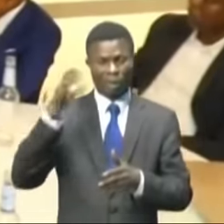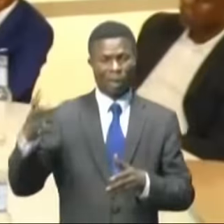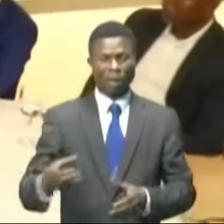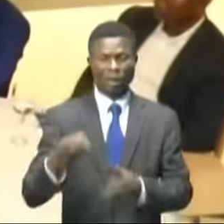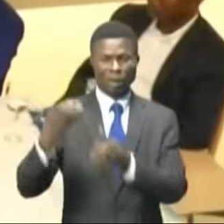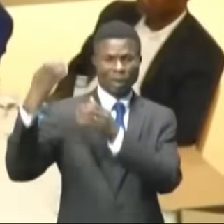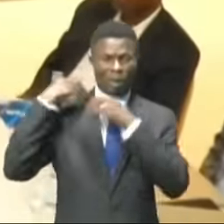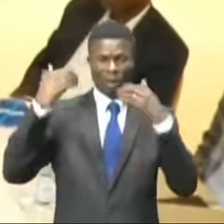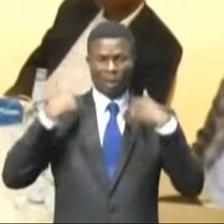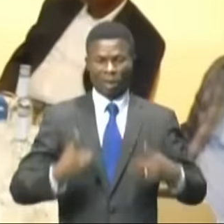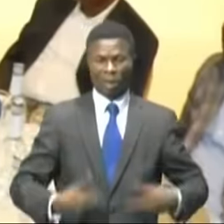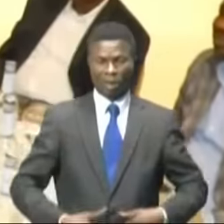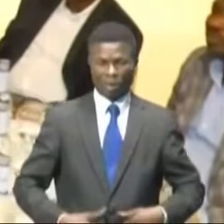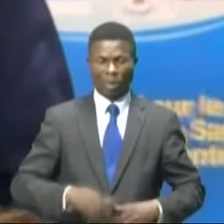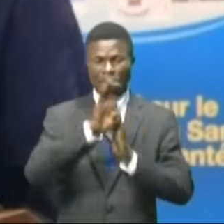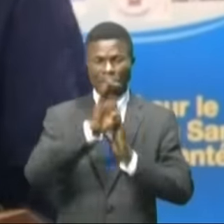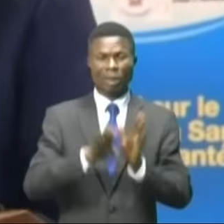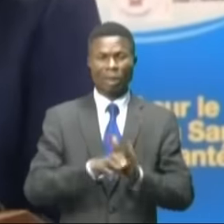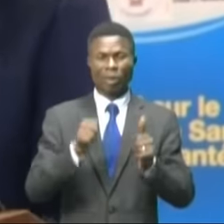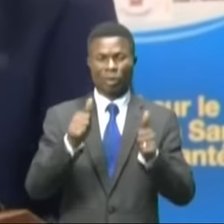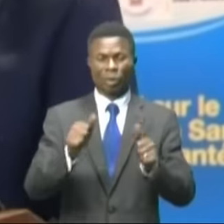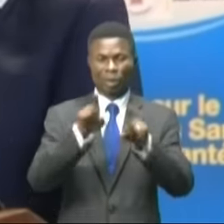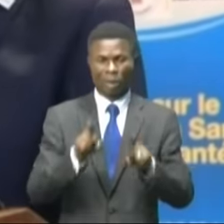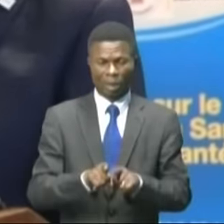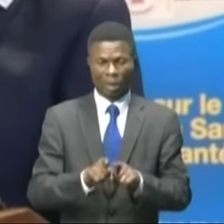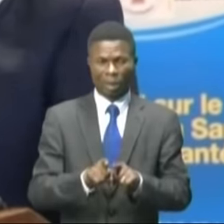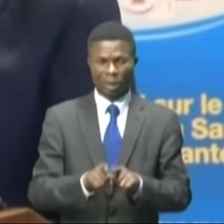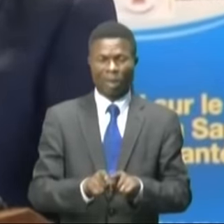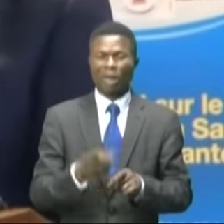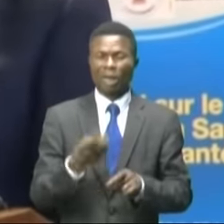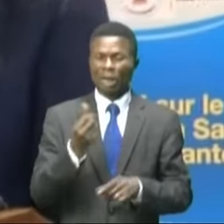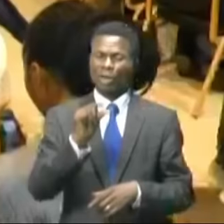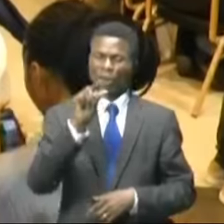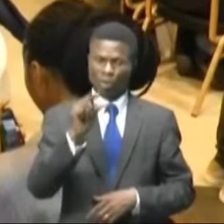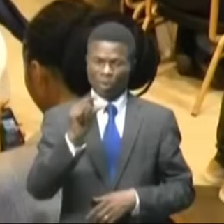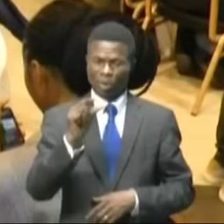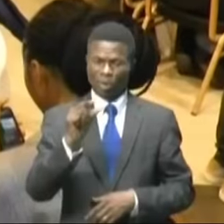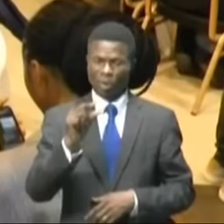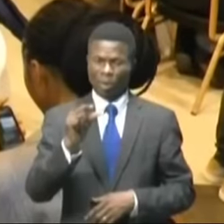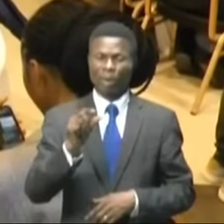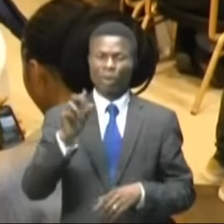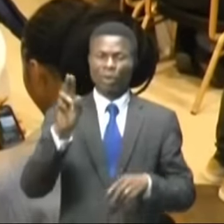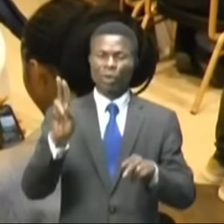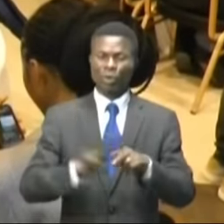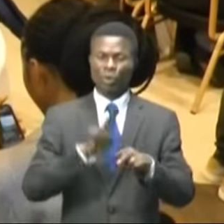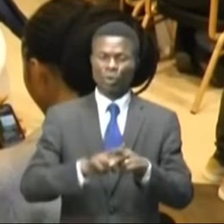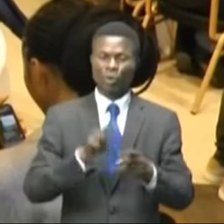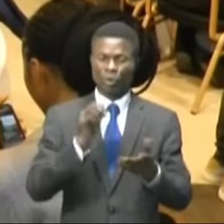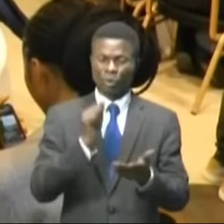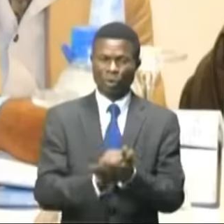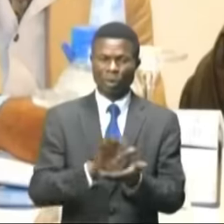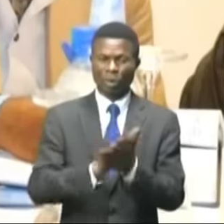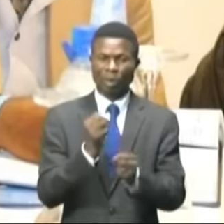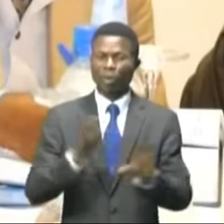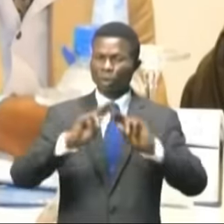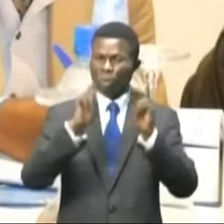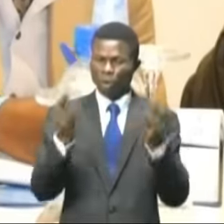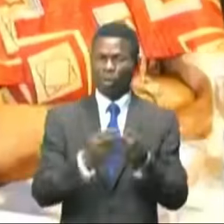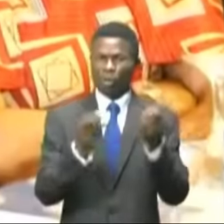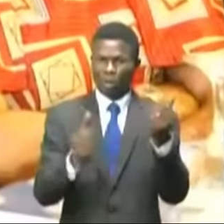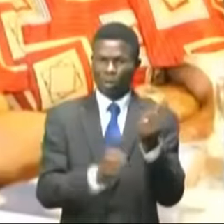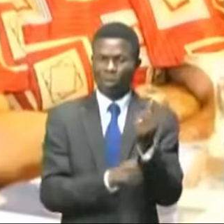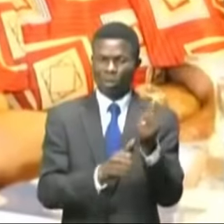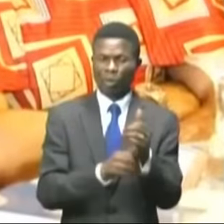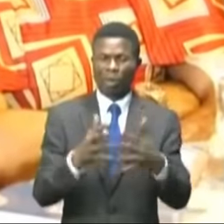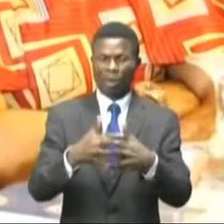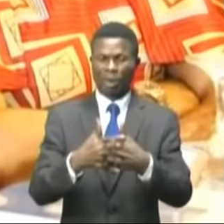de santé dans des bonnes conditions et à un prix très réduit. Pour sa mise en œuvre effective, toutes les parties prenantes et des